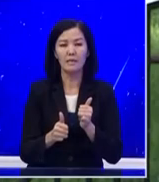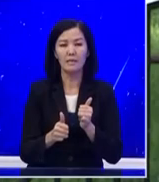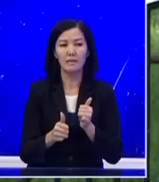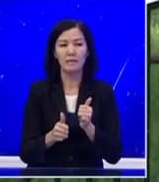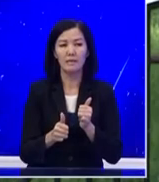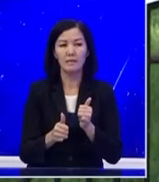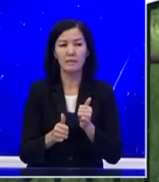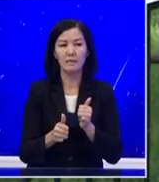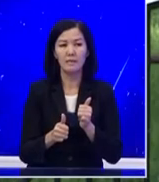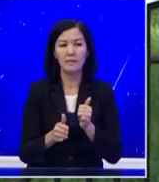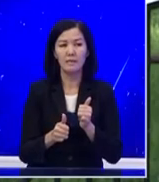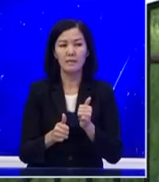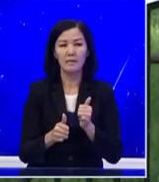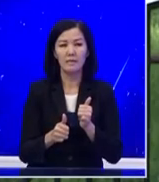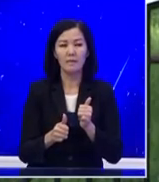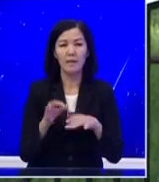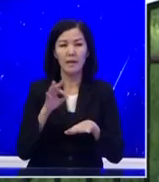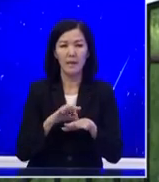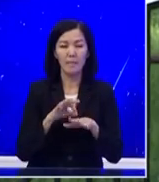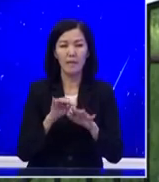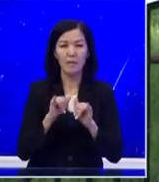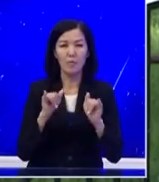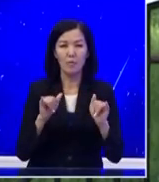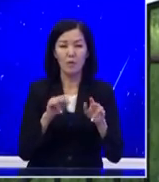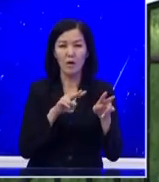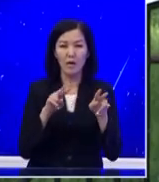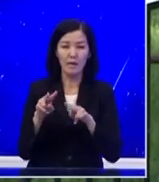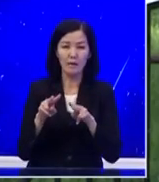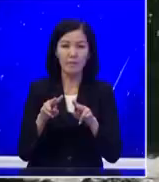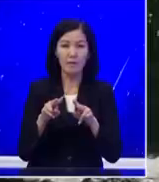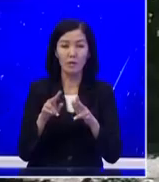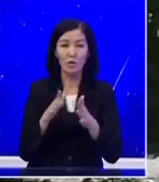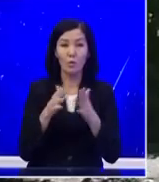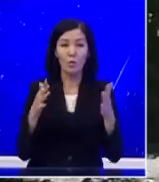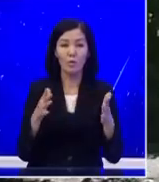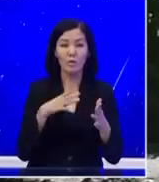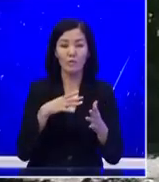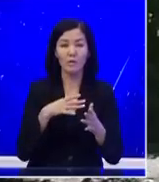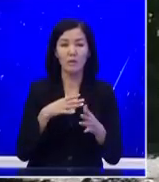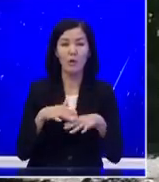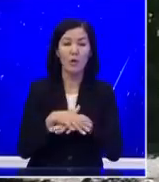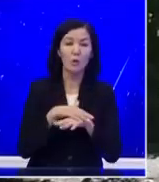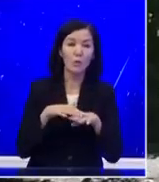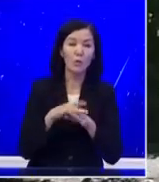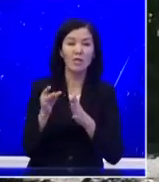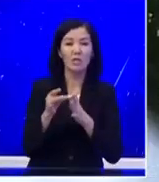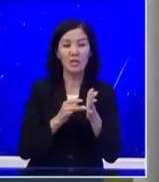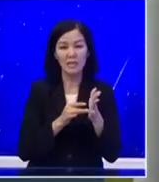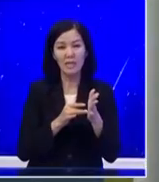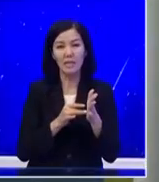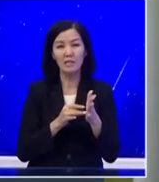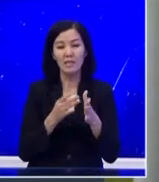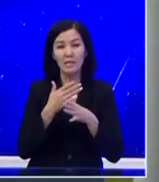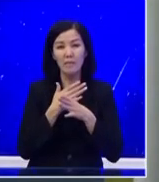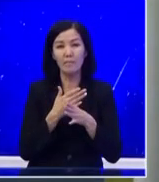қараймыз, эпидситуацияға қарап, соған байланысты төсек қорын көбейтіп жатырмыз. Тұрғындар жедел жәрдемнің жұмысына да шағым